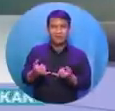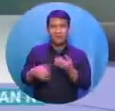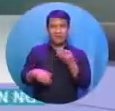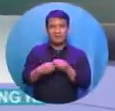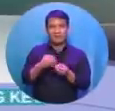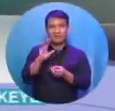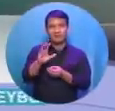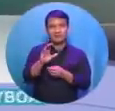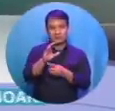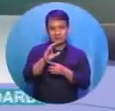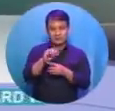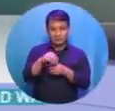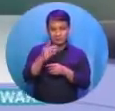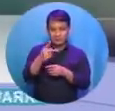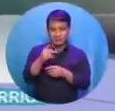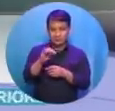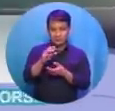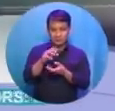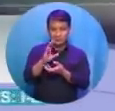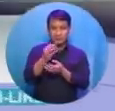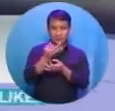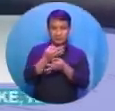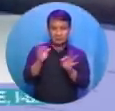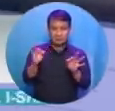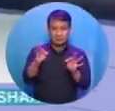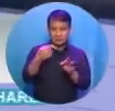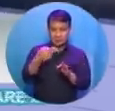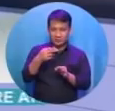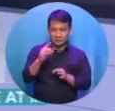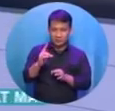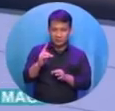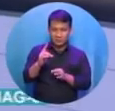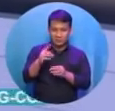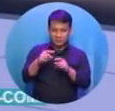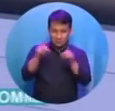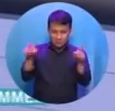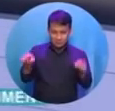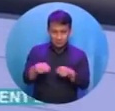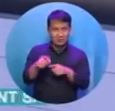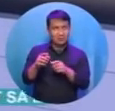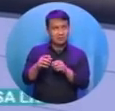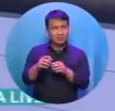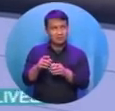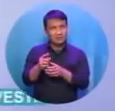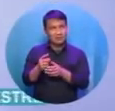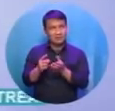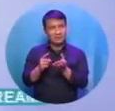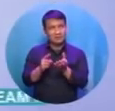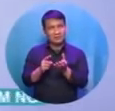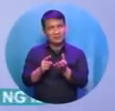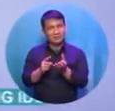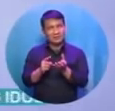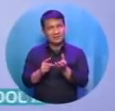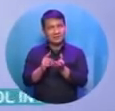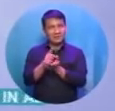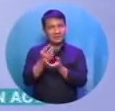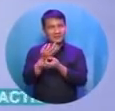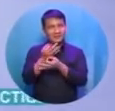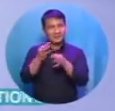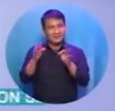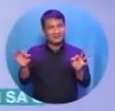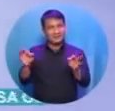ka ng Signal TV Kit. Meron yung prepaid HD box, satellite dish, pasok habang salita ko, dish, at libreng